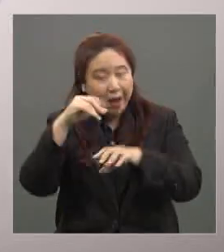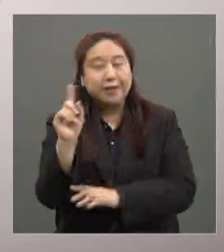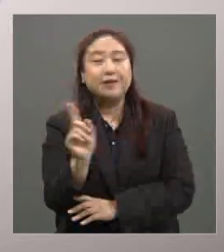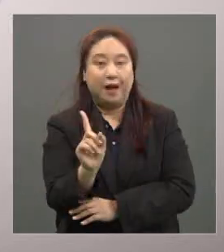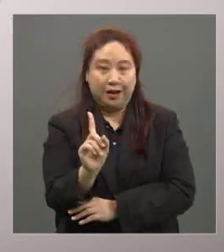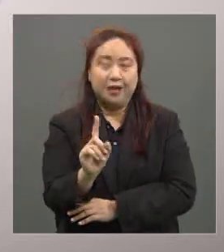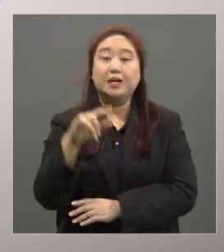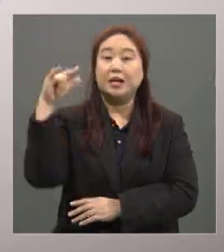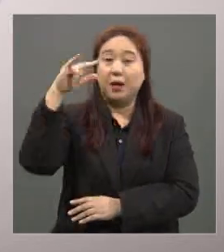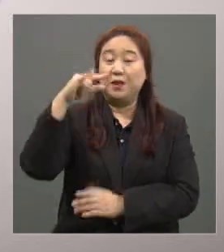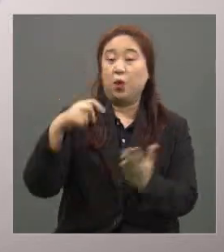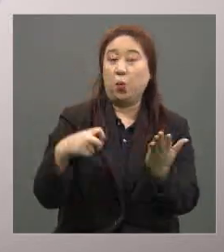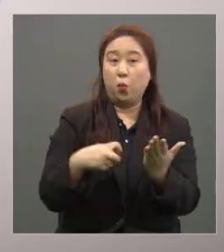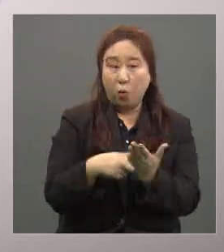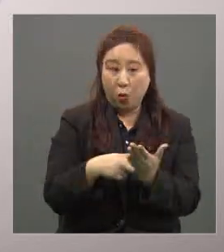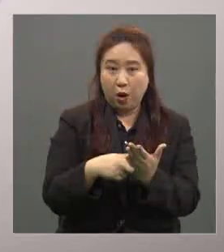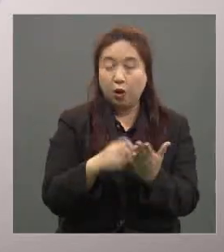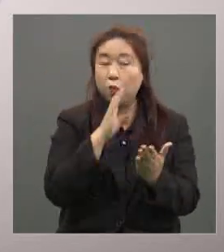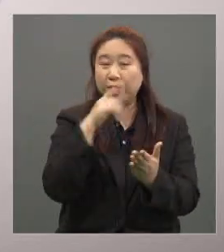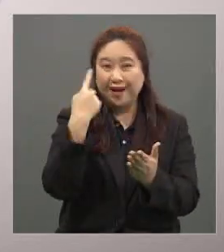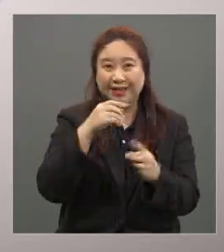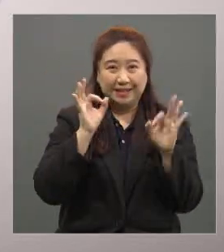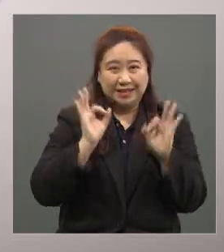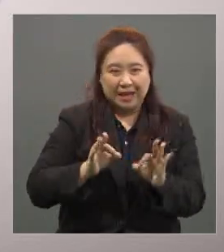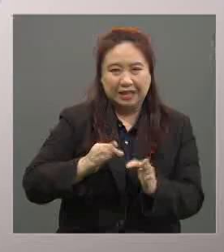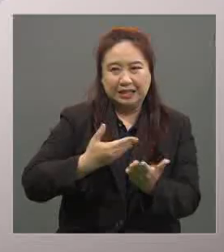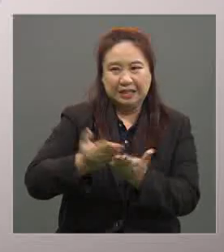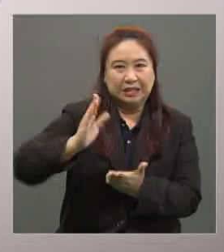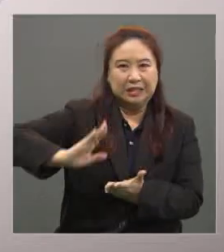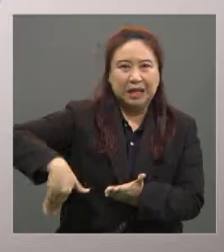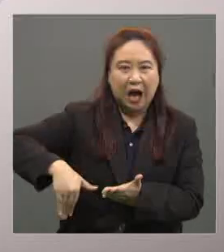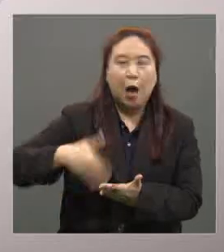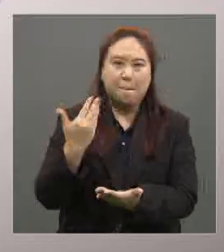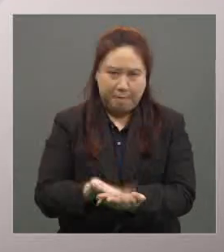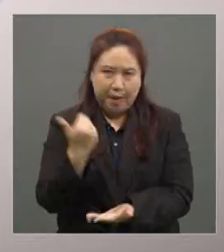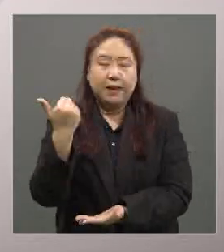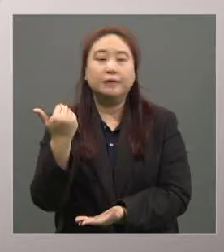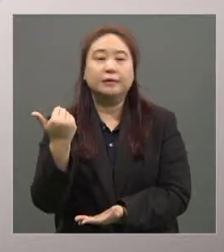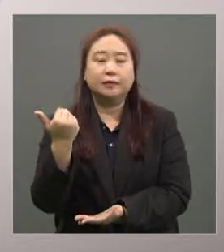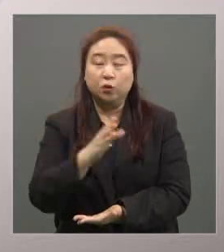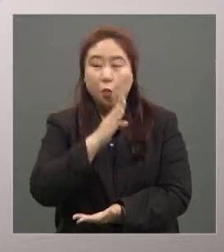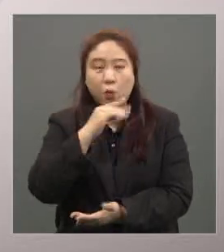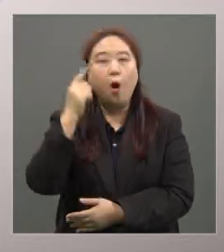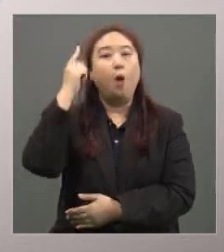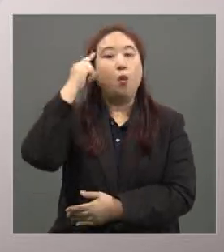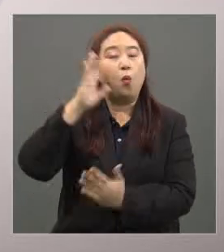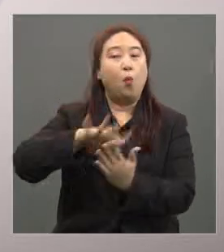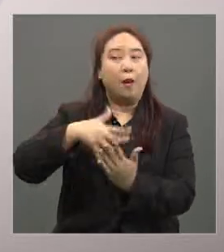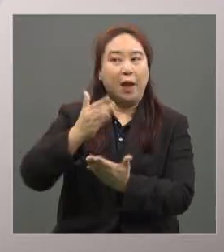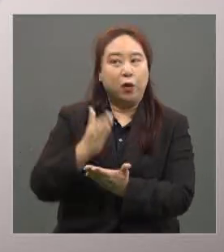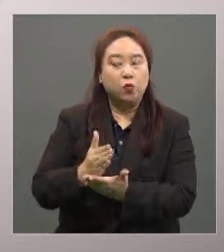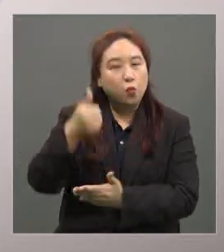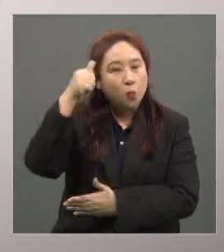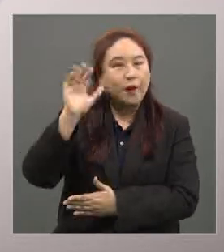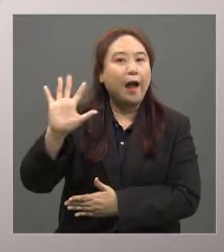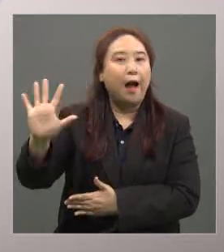ตั๋วเครื่องบินคือถ้าเกิดว่าใครตัดสินใจช้าไปซื้อตั๋วเครื่องบินตรงเนี้ยมันราคาแพงชัวร์แต่ถ้าเรารู้แล้วเนี่ยหยุด 5วันแบบ